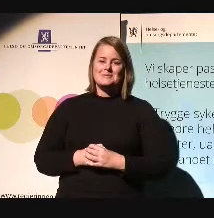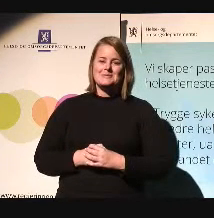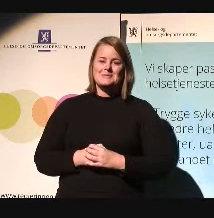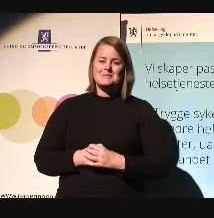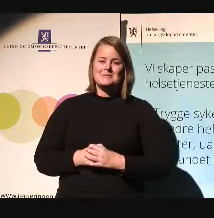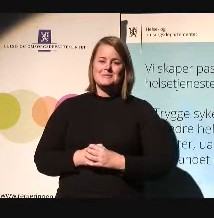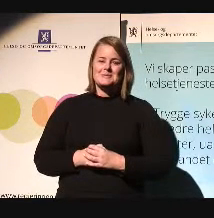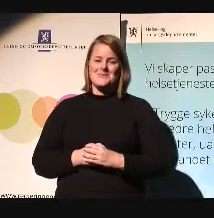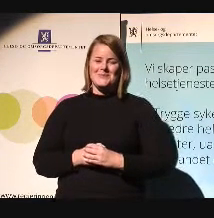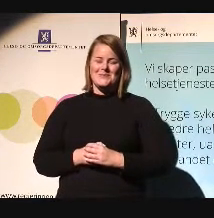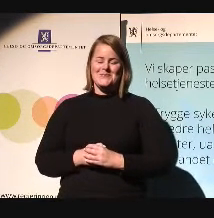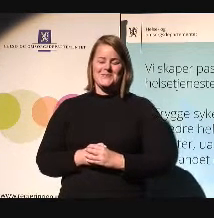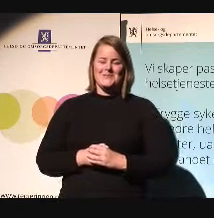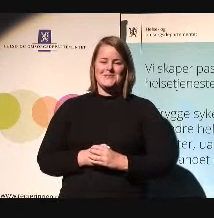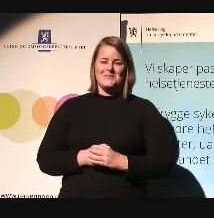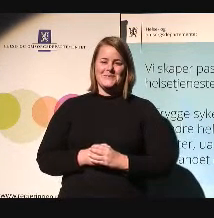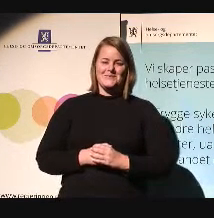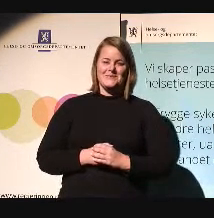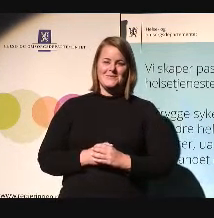Ja,